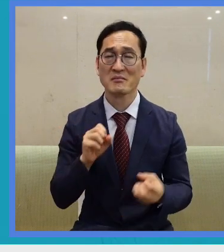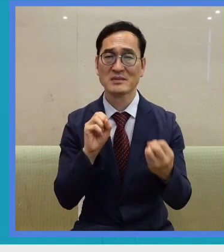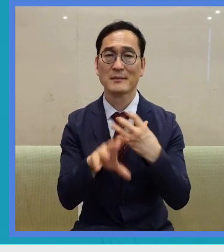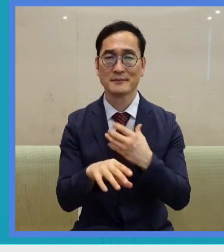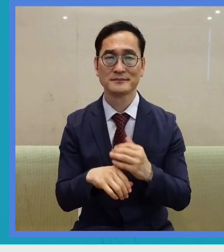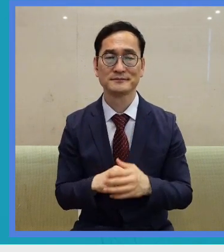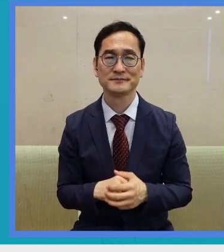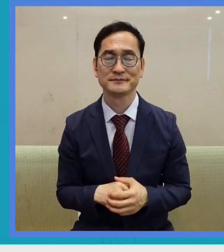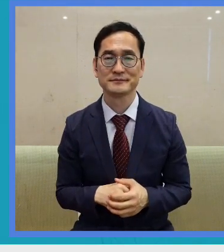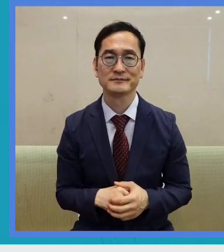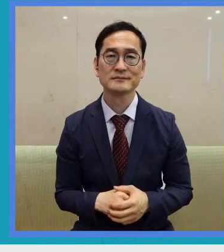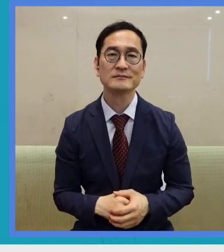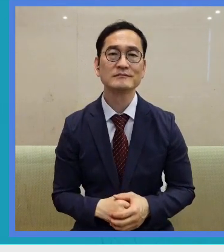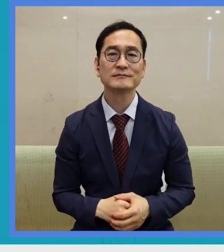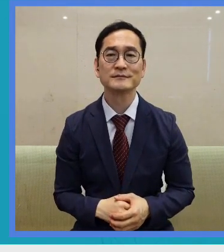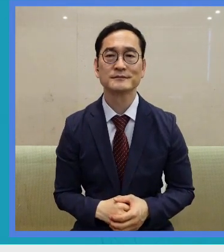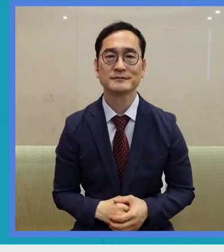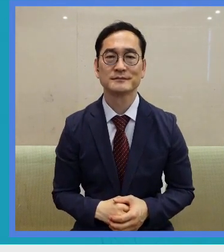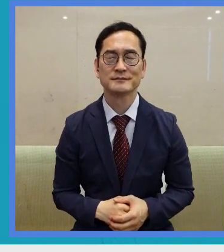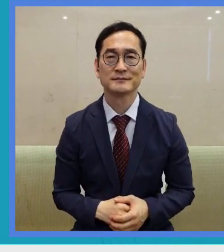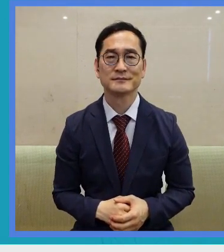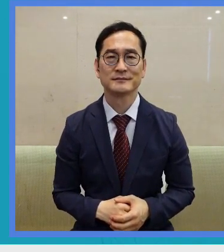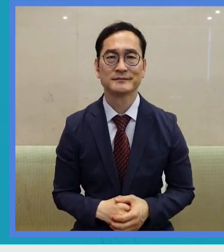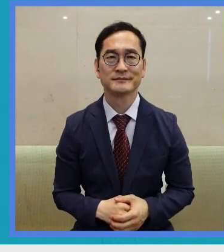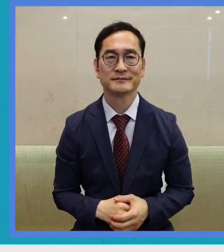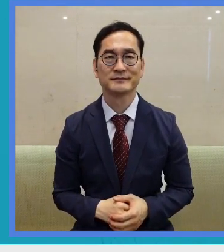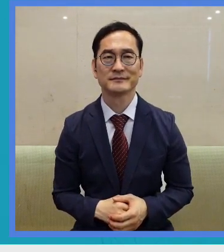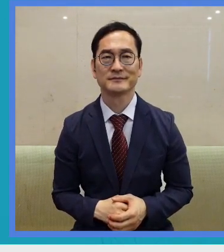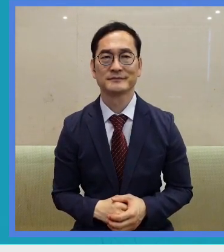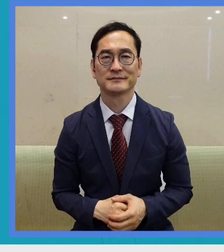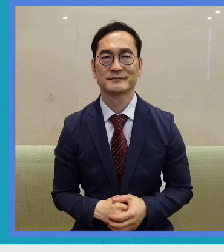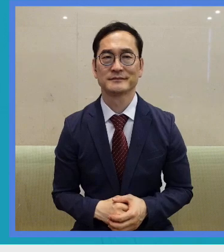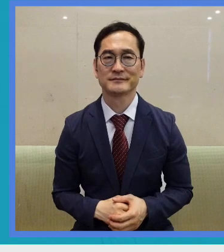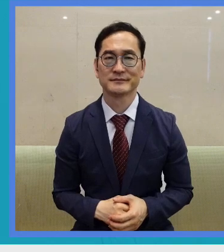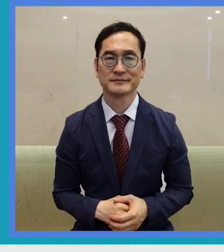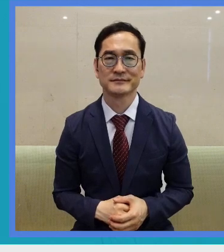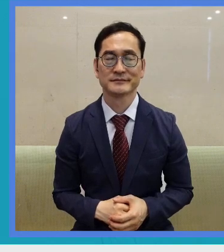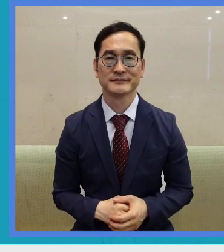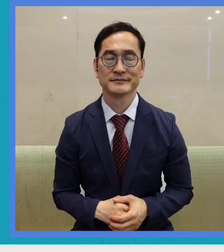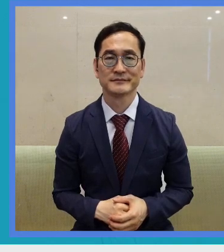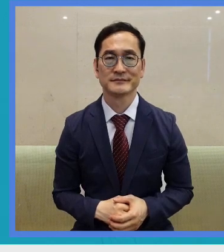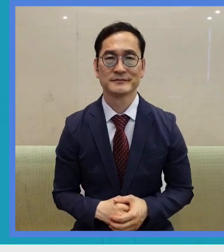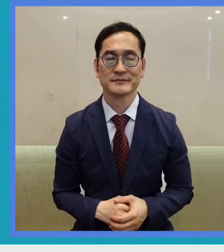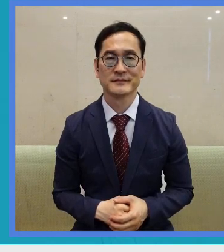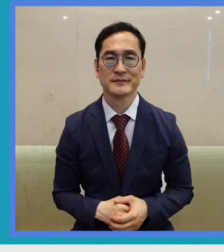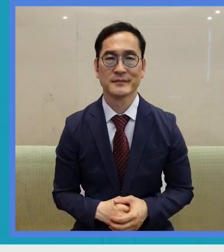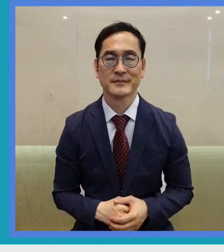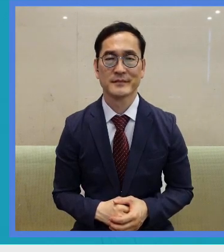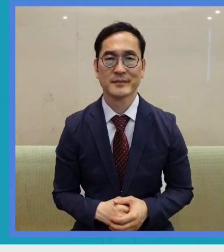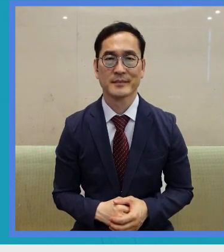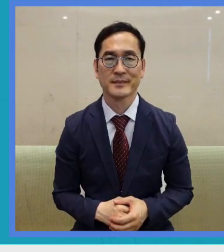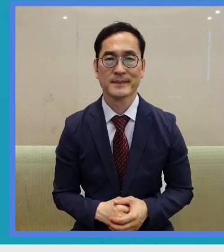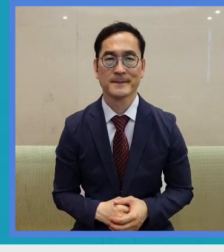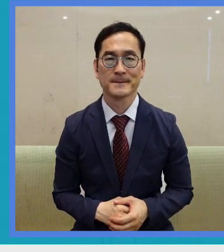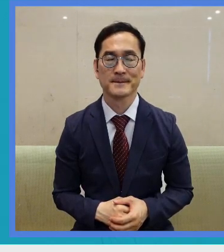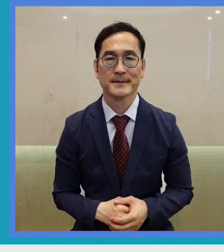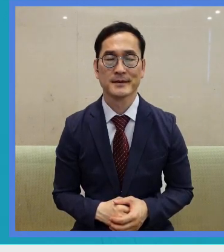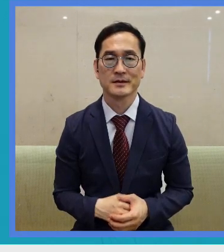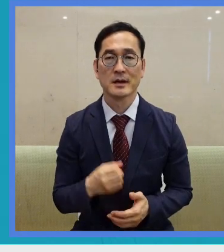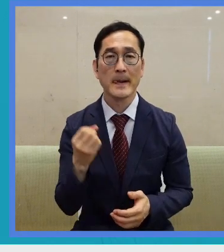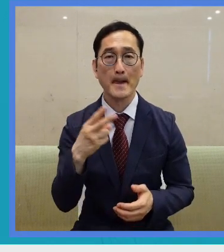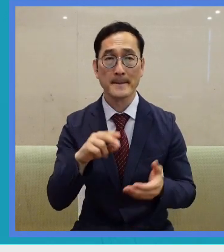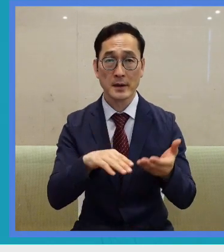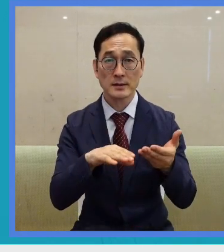있는데 거기다가 OK를 한 것은 정말로 걱정이 된다는 뜻이거든요. 정말로 걱정을 하고 있었고요. 특히 지금 여기 보시는 그